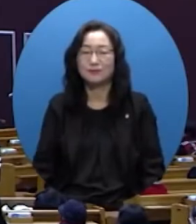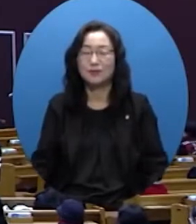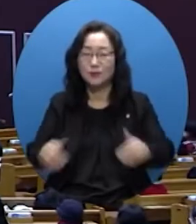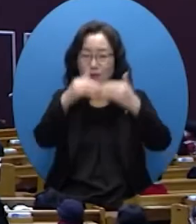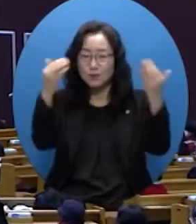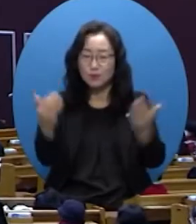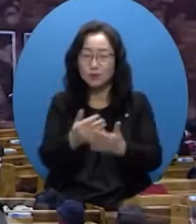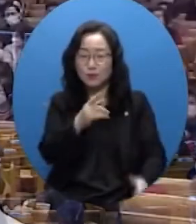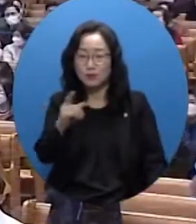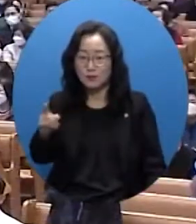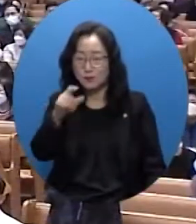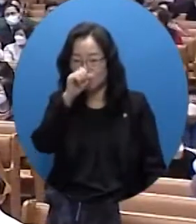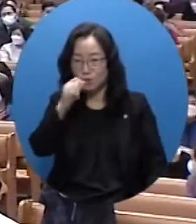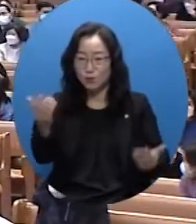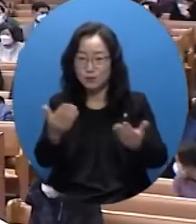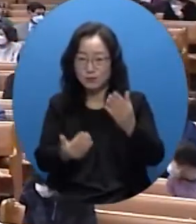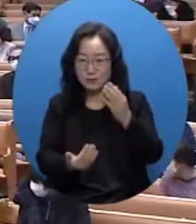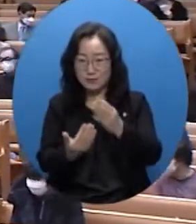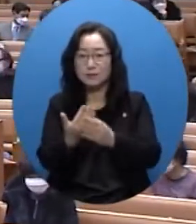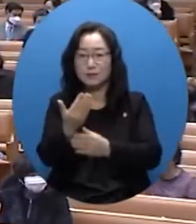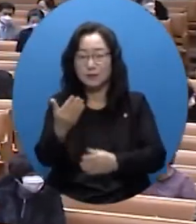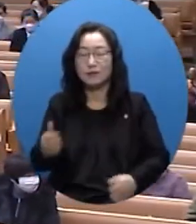우리 모두에게 좋은 일이 일어납니다